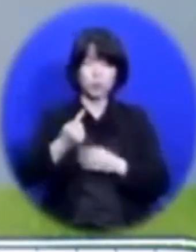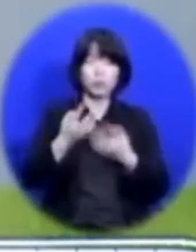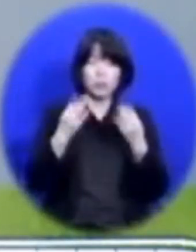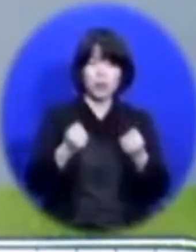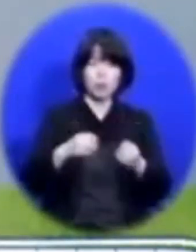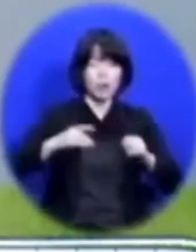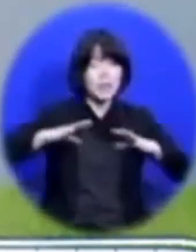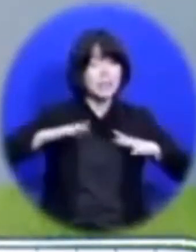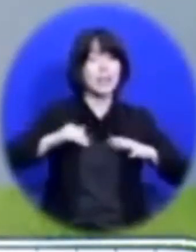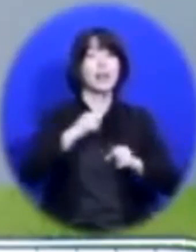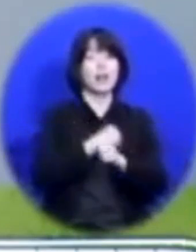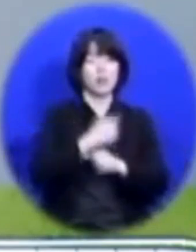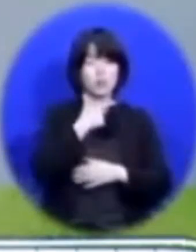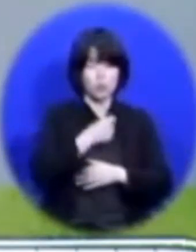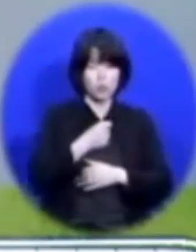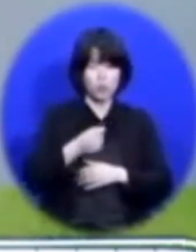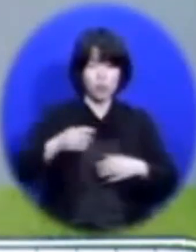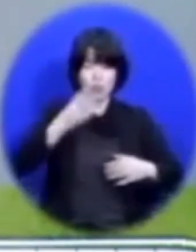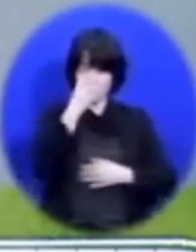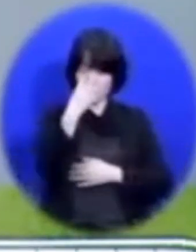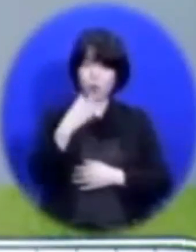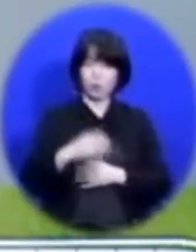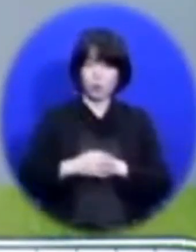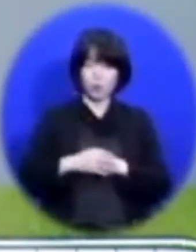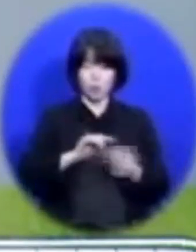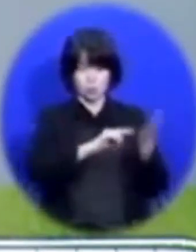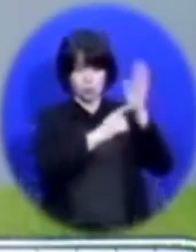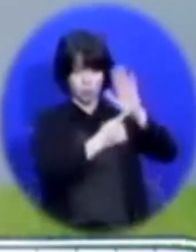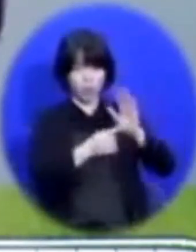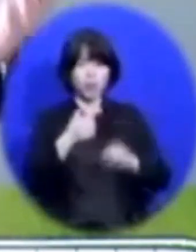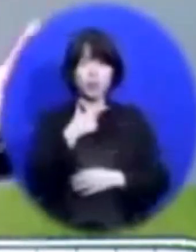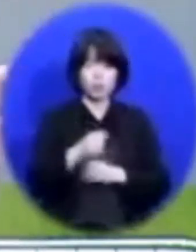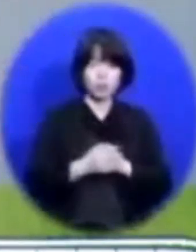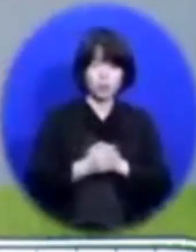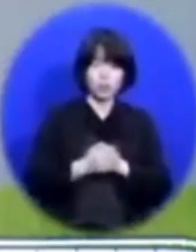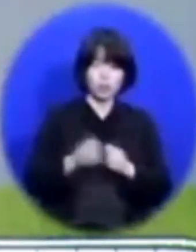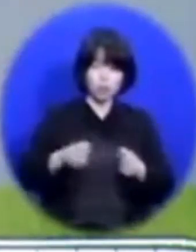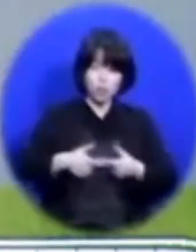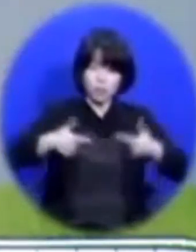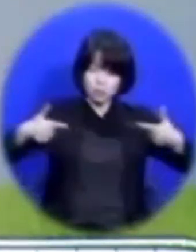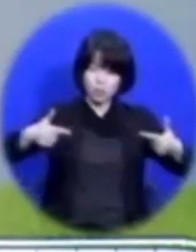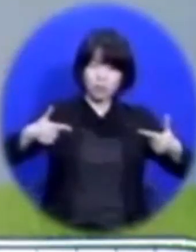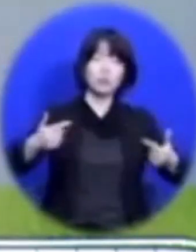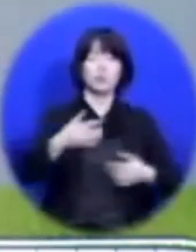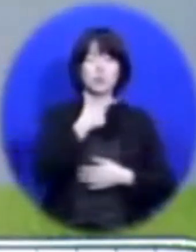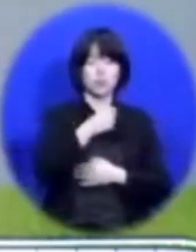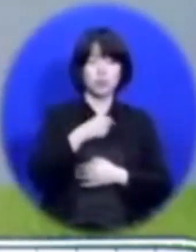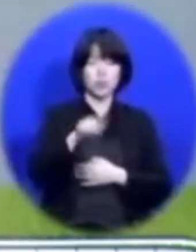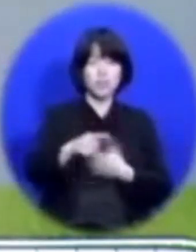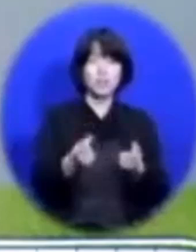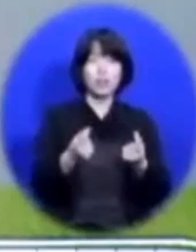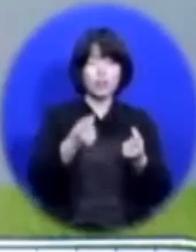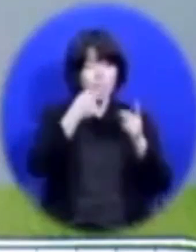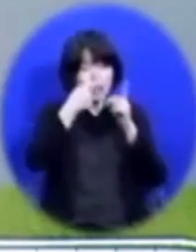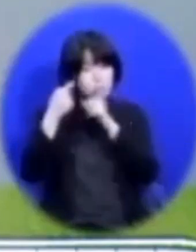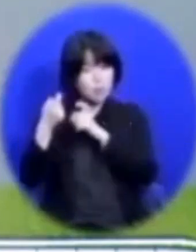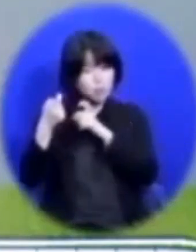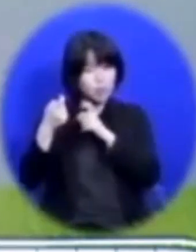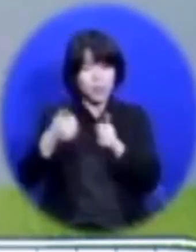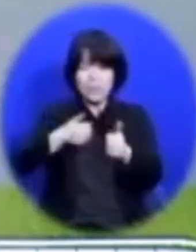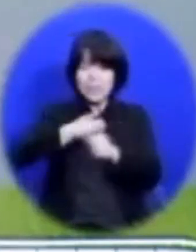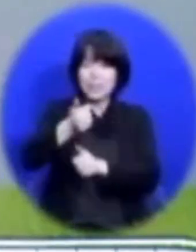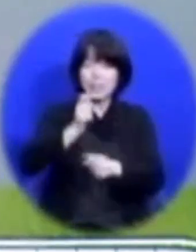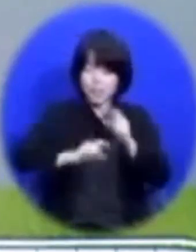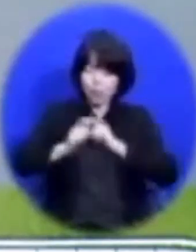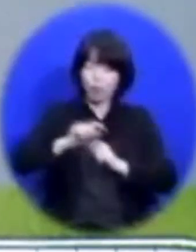자랑하고싶은욕망,오만해지고싶은욕망, 과시하고싶은욕망,더커지고싶은욕망등수많은유혹이솟아오릅니다. 이러한유혹을극복하는것은